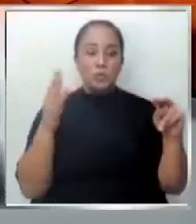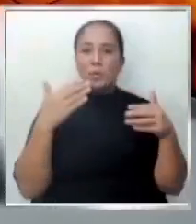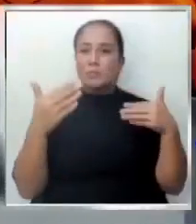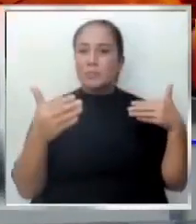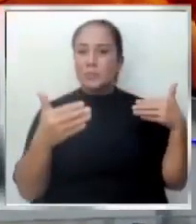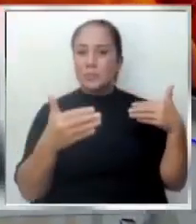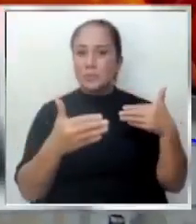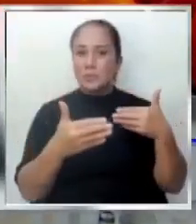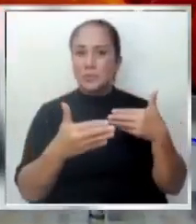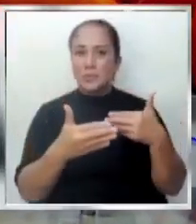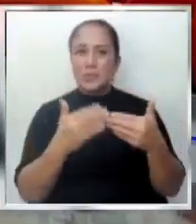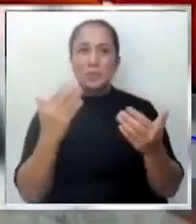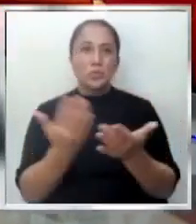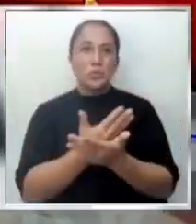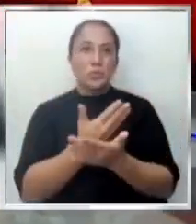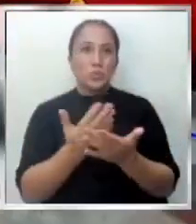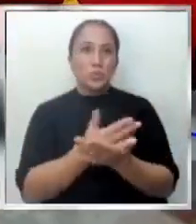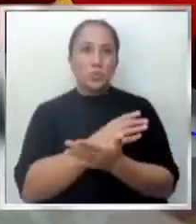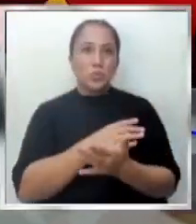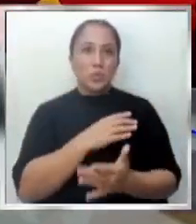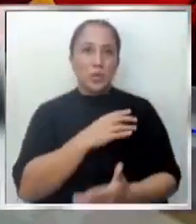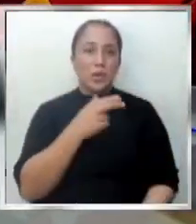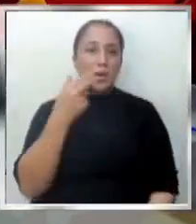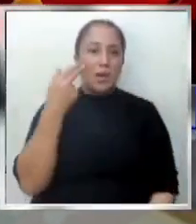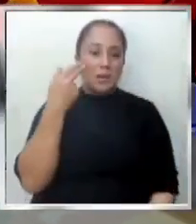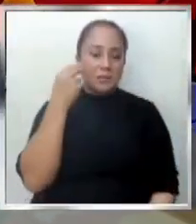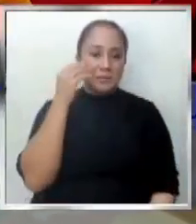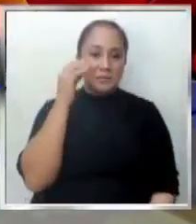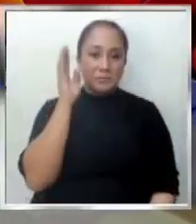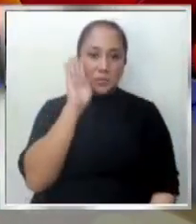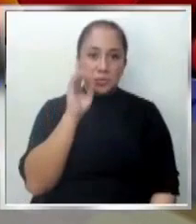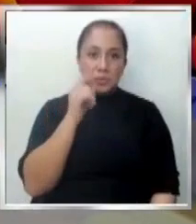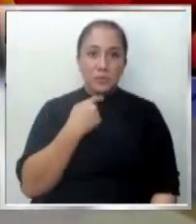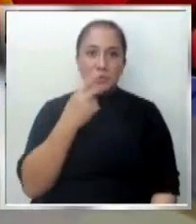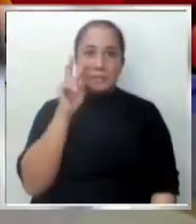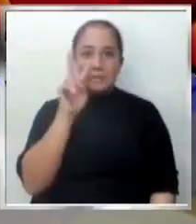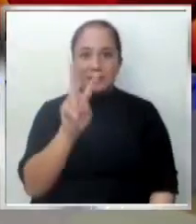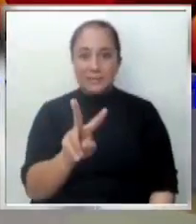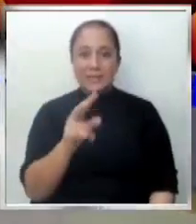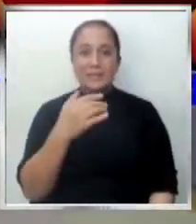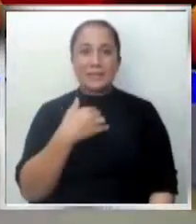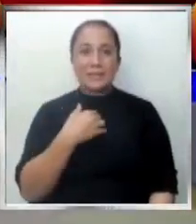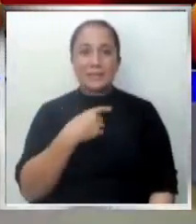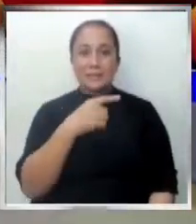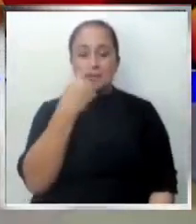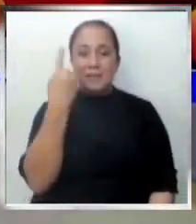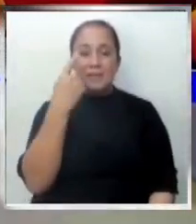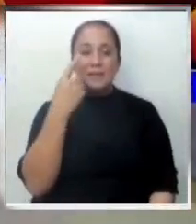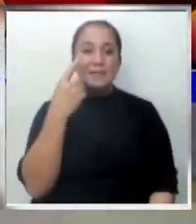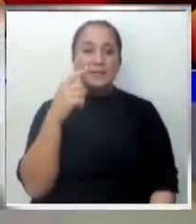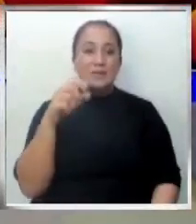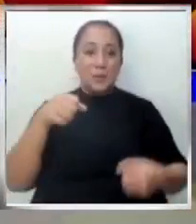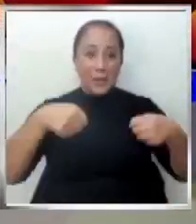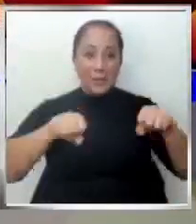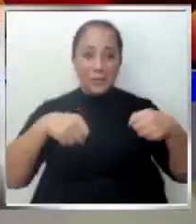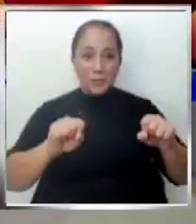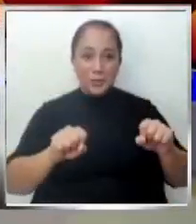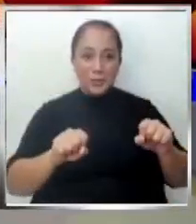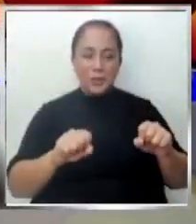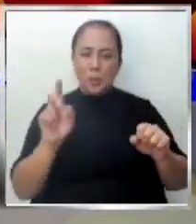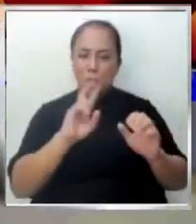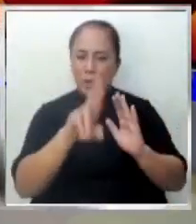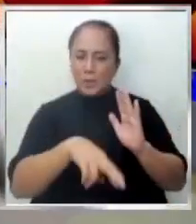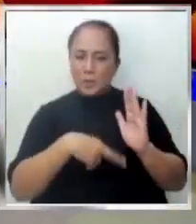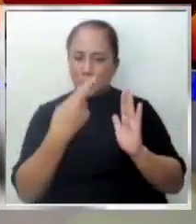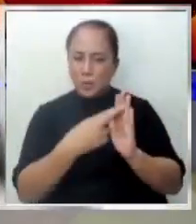ang bagong character ni Herlene Budol na mapapanood na rin sa action primetime series na Black Rider. Ang pasilip sa kanyang role, ichichika sa